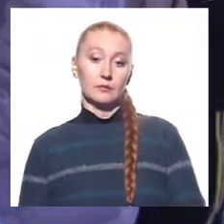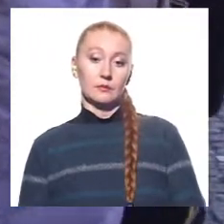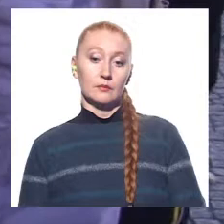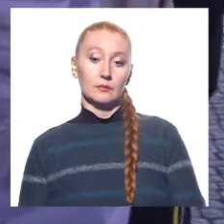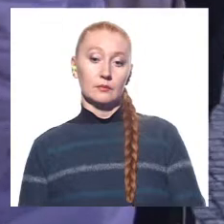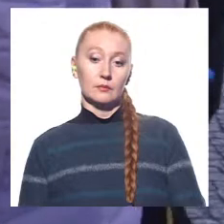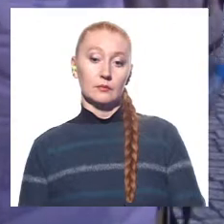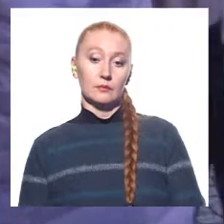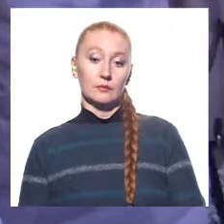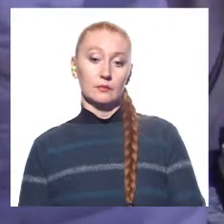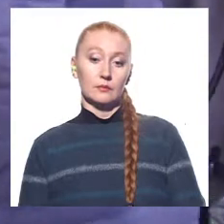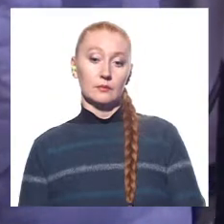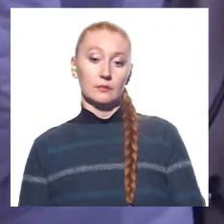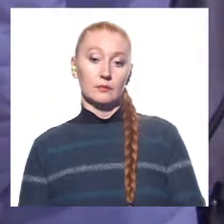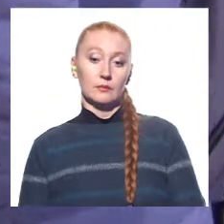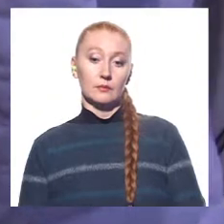домашнім